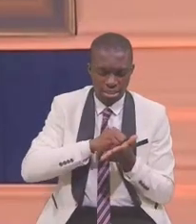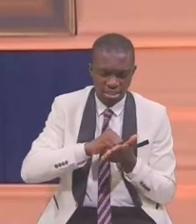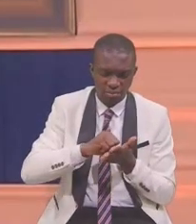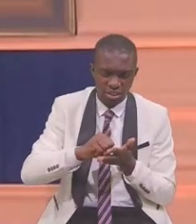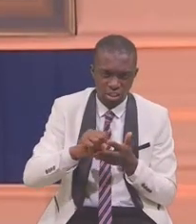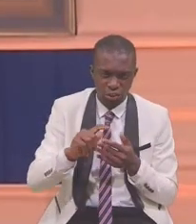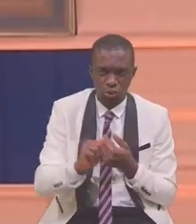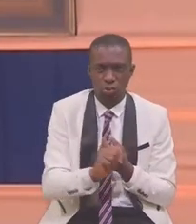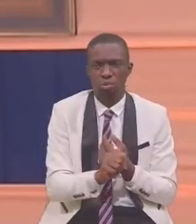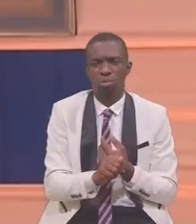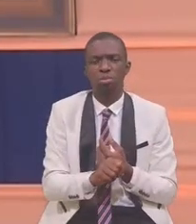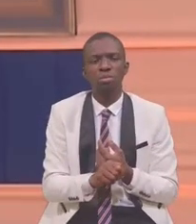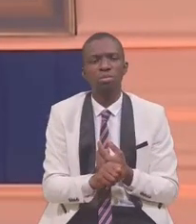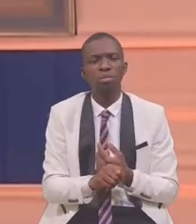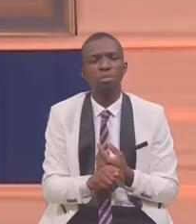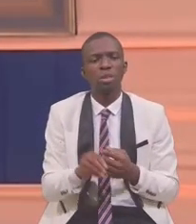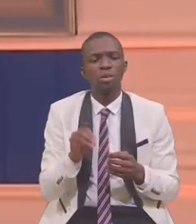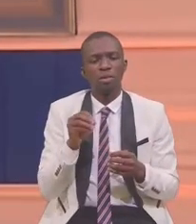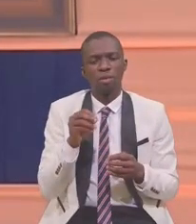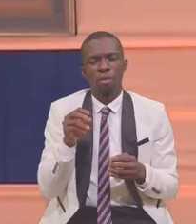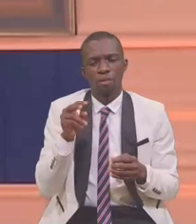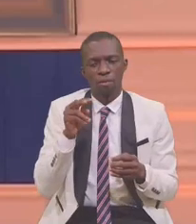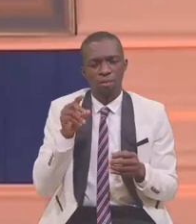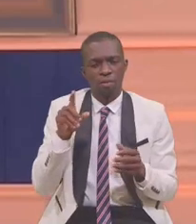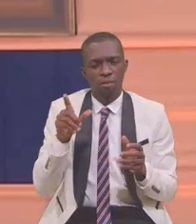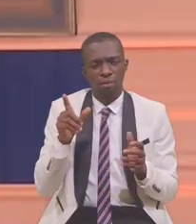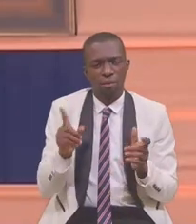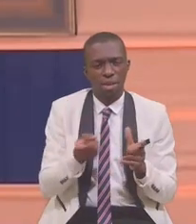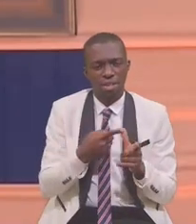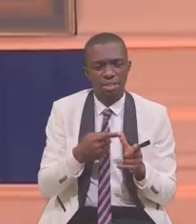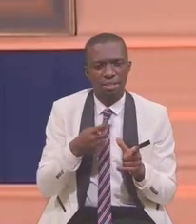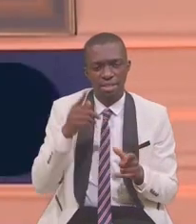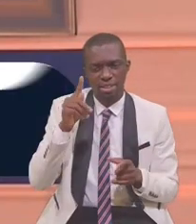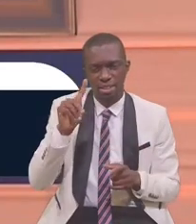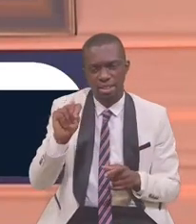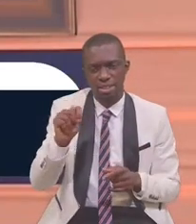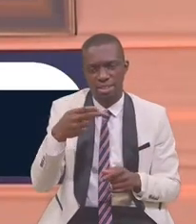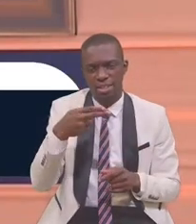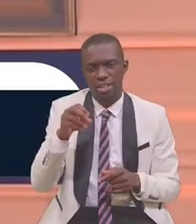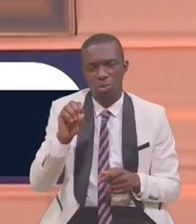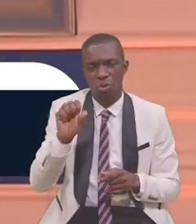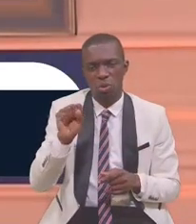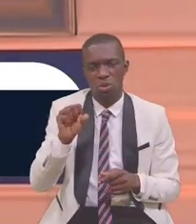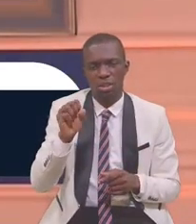sanctification. Voyons 1 Thessaloniciens. 1